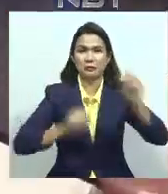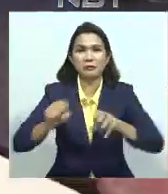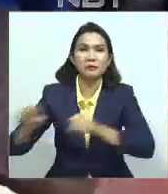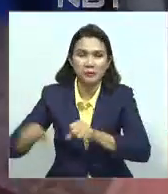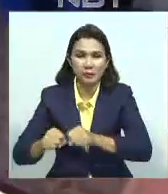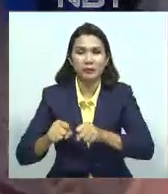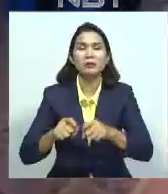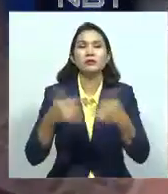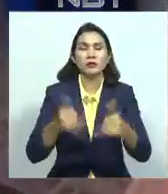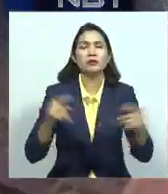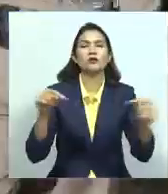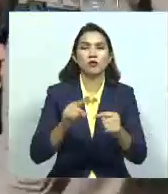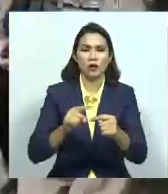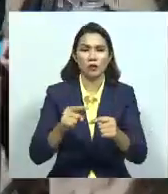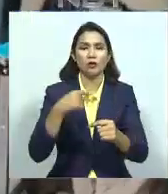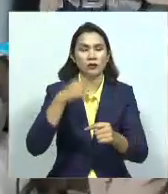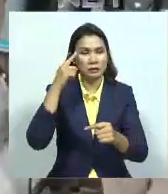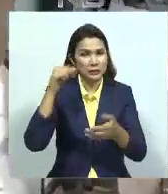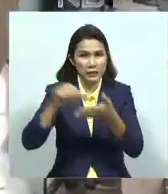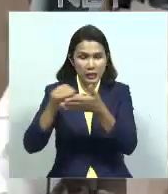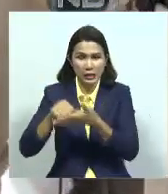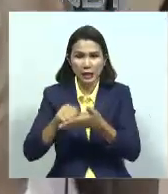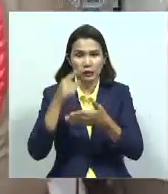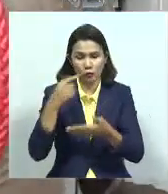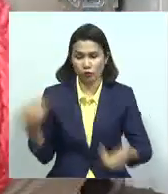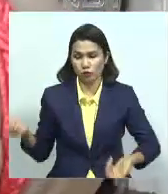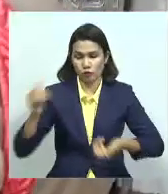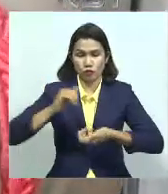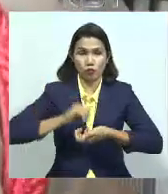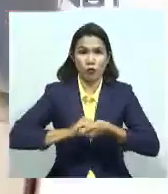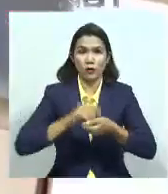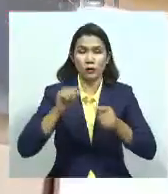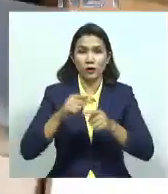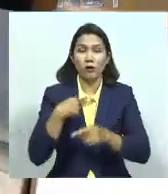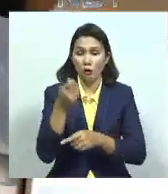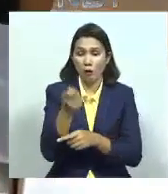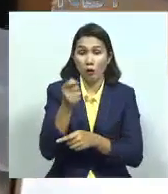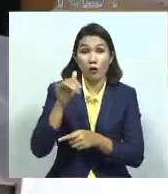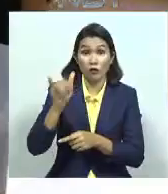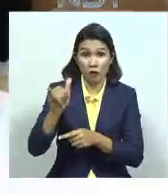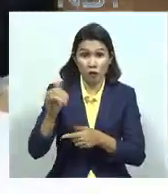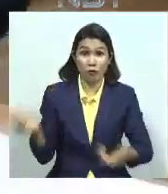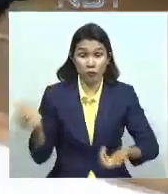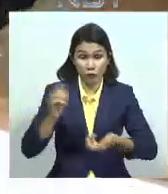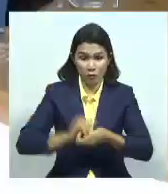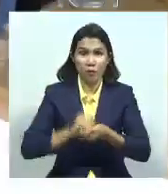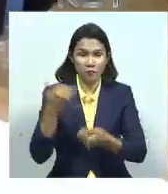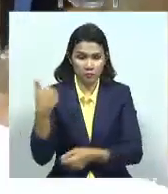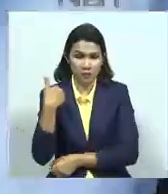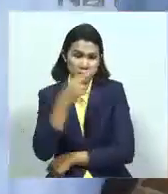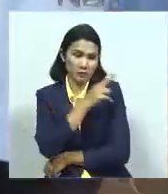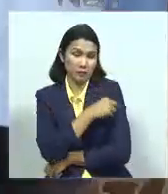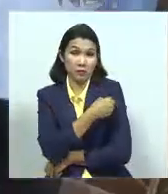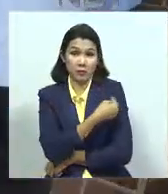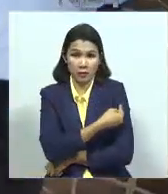วรรณรองนายกรัฐมนตรีค่ะบูรณาการร่วมกับสำนักงานคณะกรรมการอาหารและยาหรืออย.ซึ่งมีนายแพทย์ธเนศกฤ